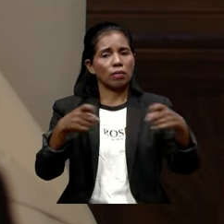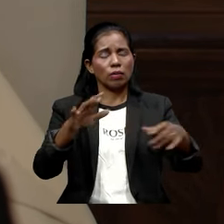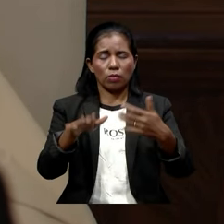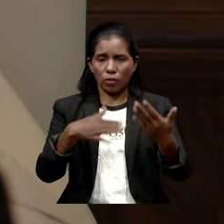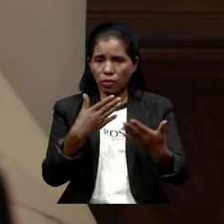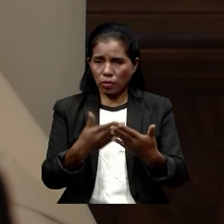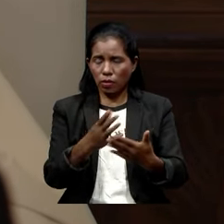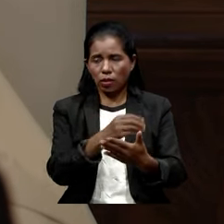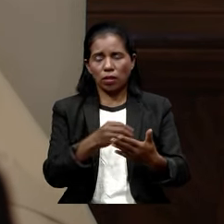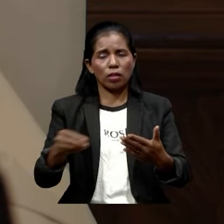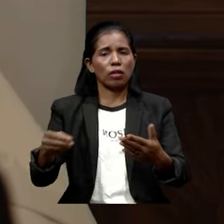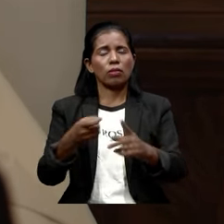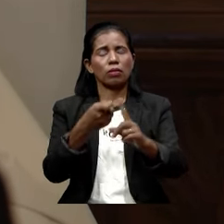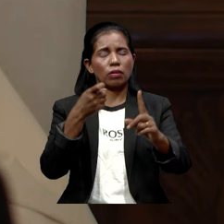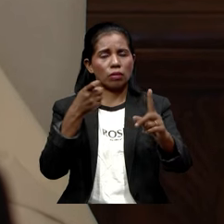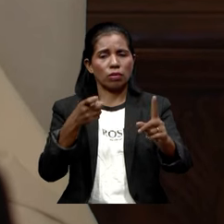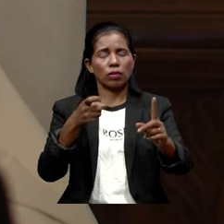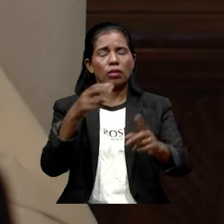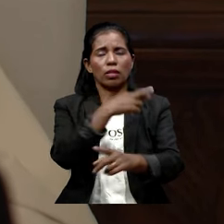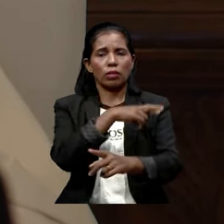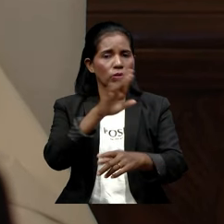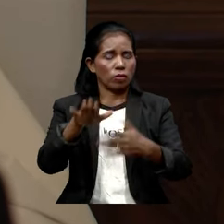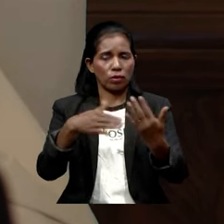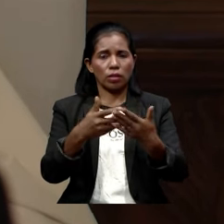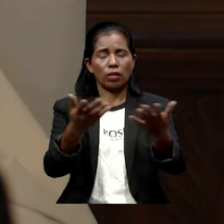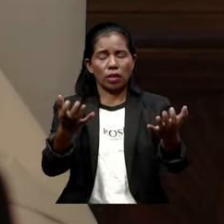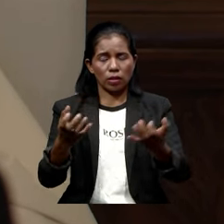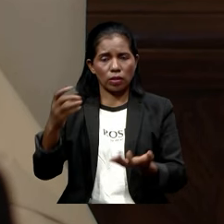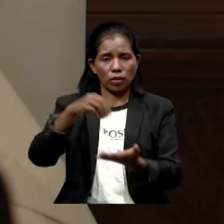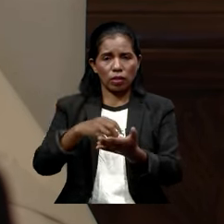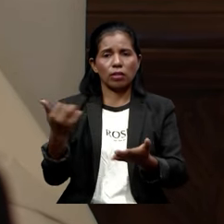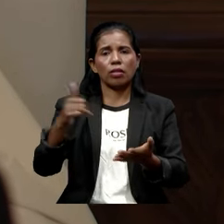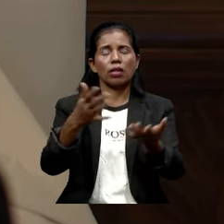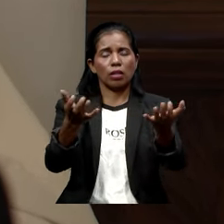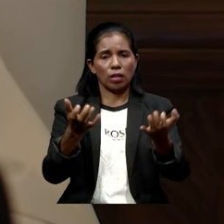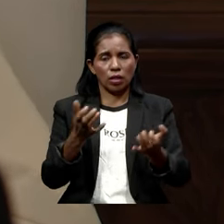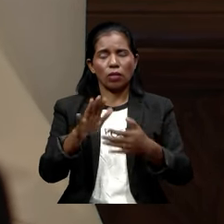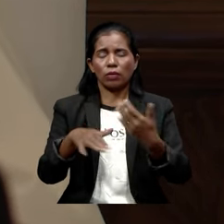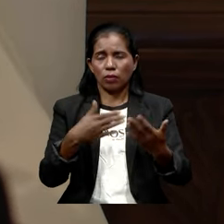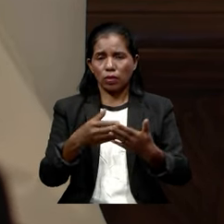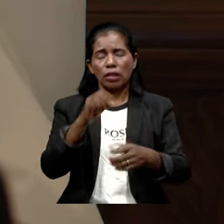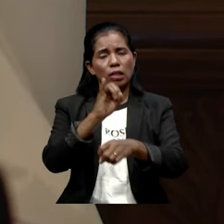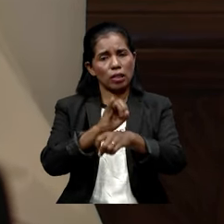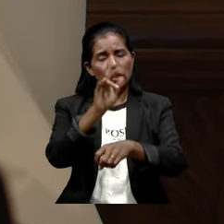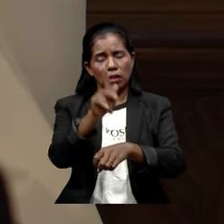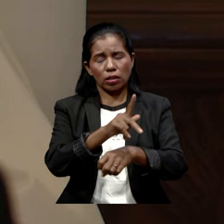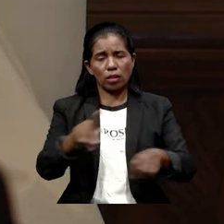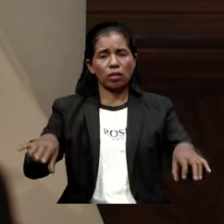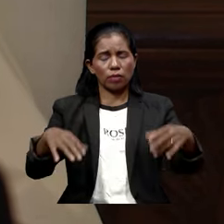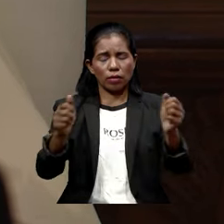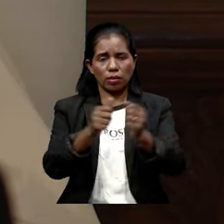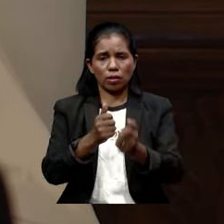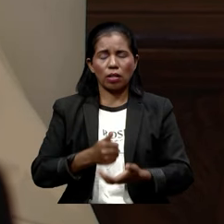nebe lihusi konversang religiosa, hakarak impoing sirani hakarak sira. Igreja Katolika serbisu ho di